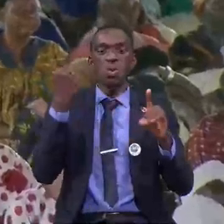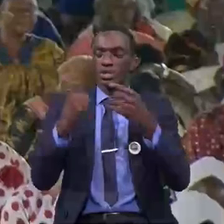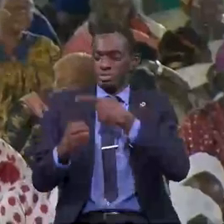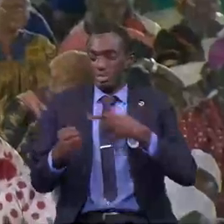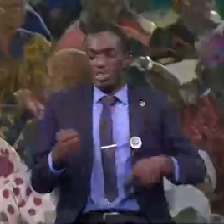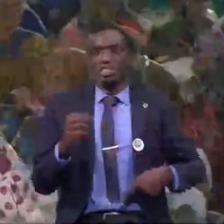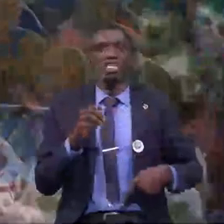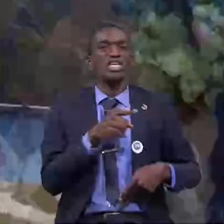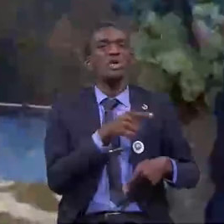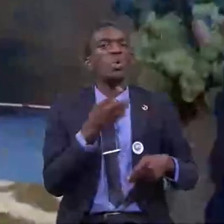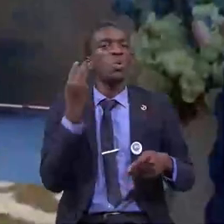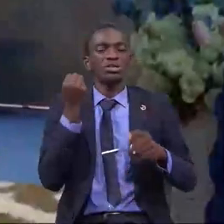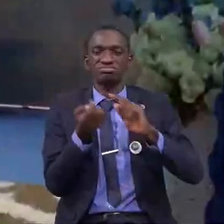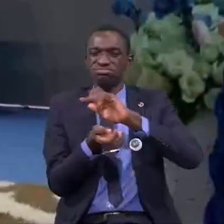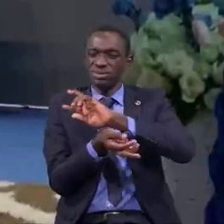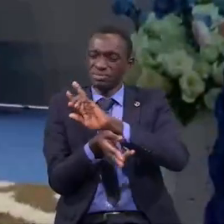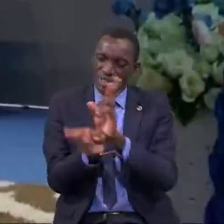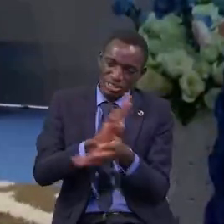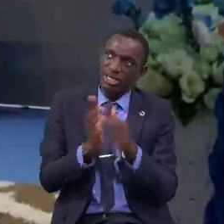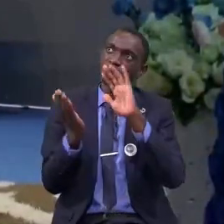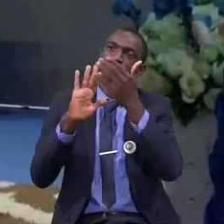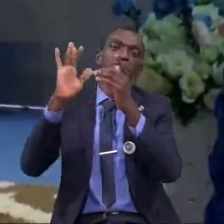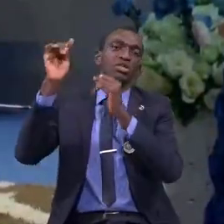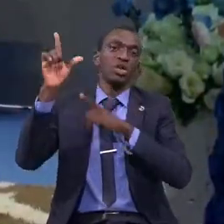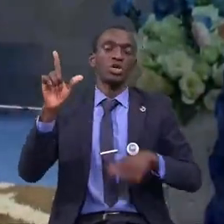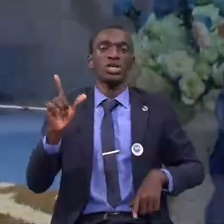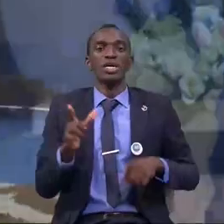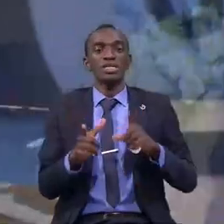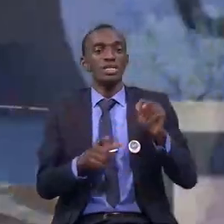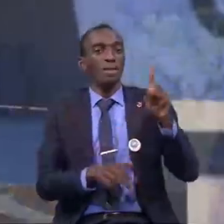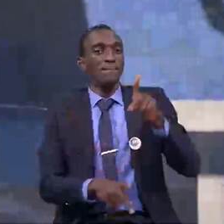Il était pénitent et repentant devant le Seigneur.